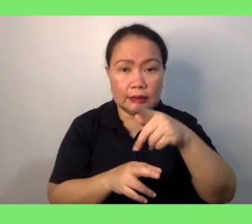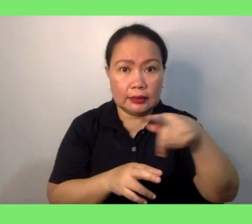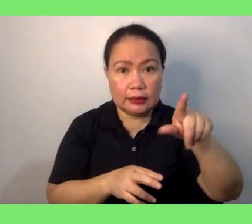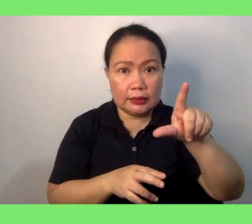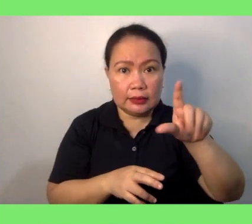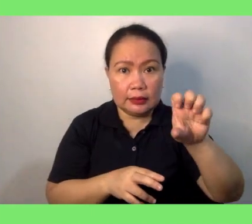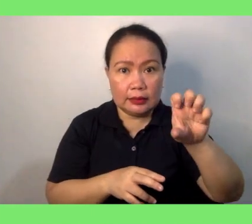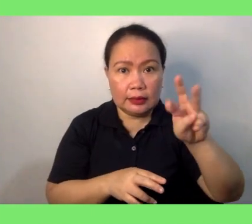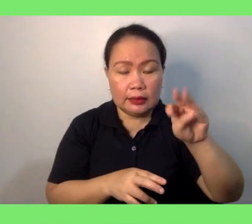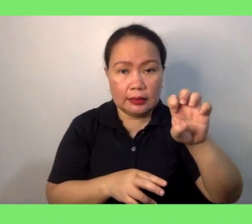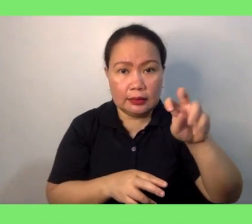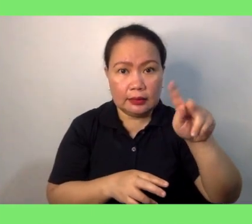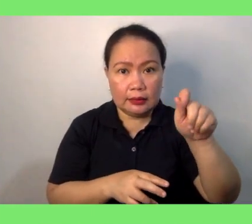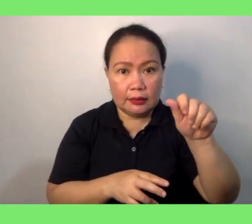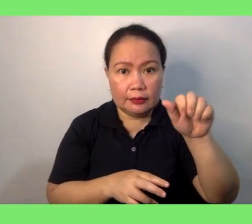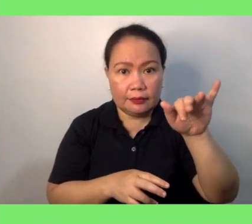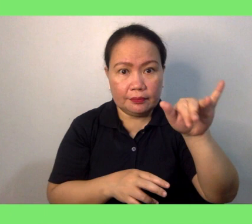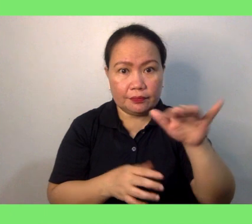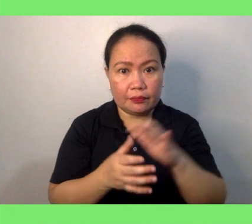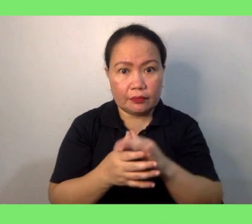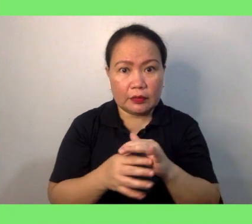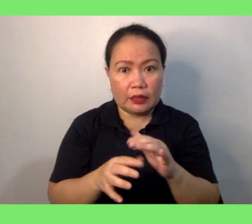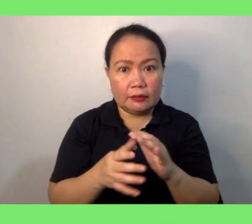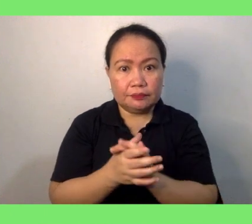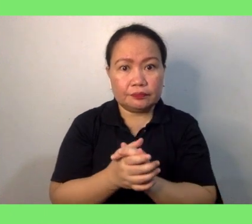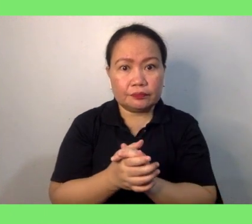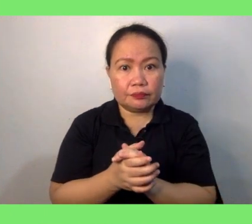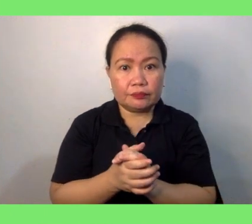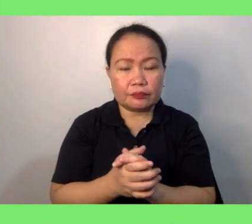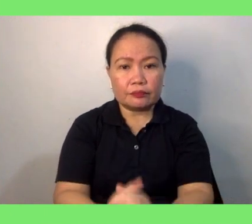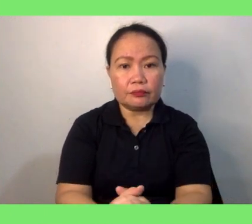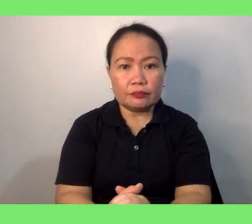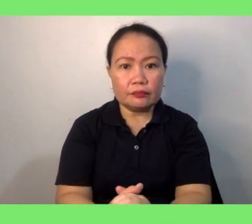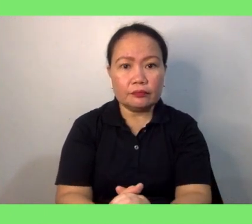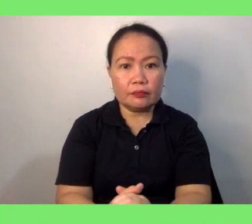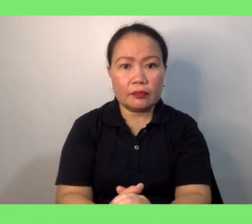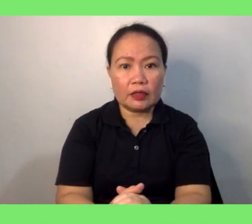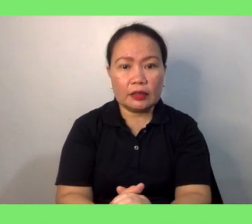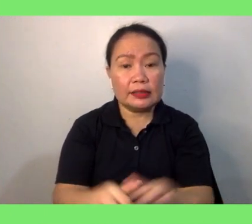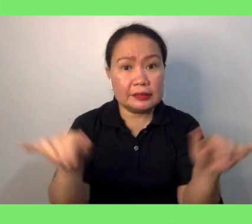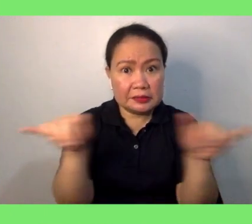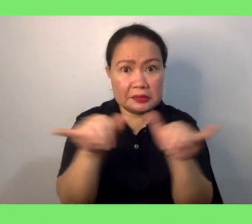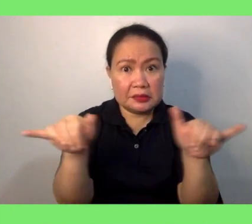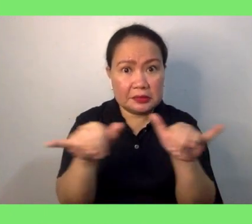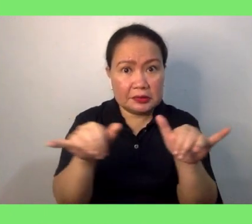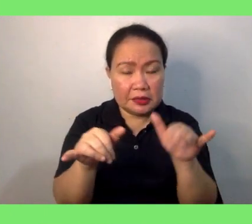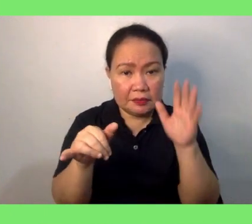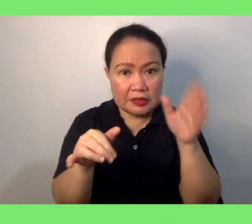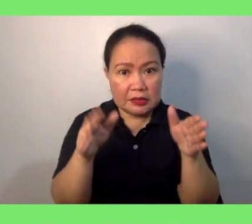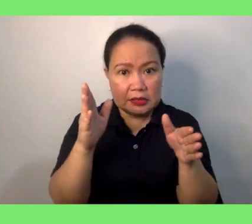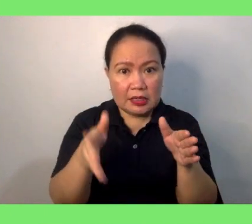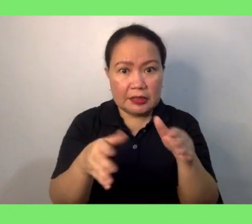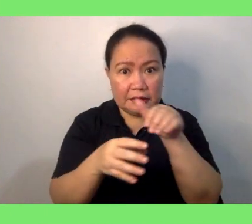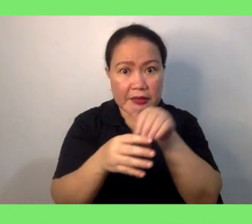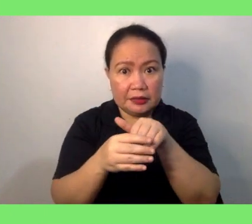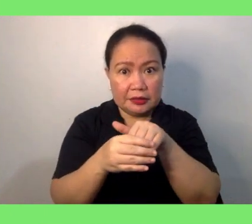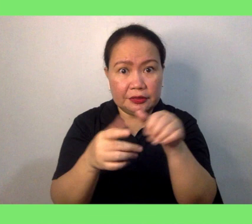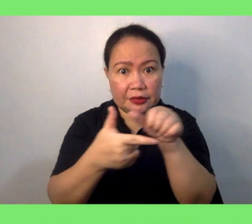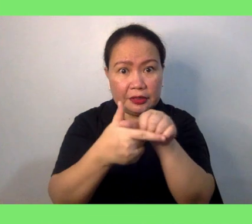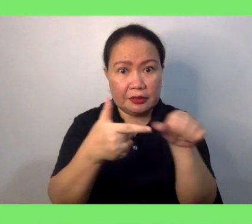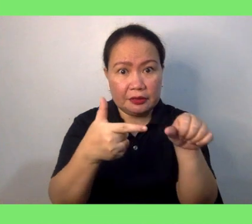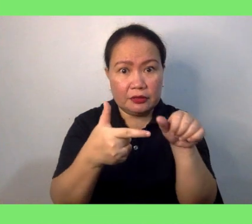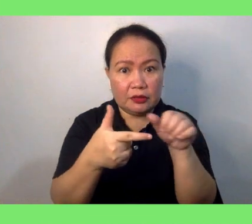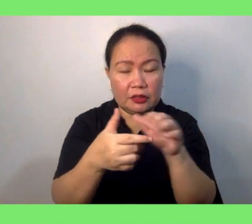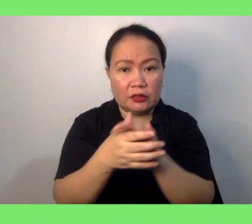your transversal here, okay? C yung transversal mo. Ito, same side to. Same side interior angles. So, same